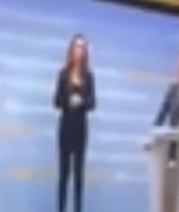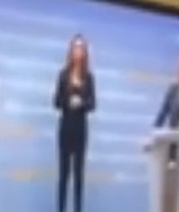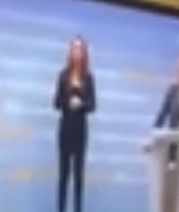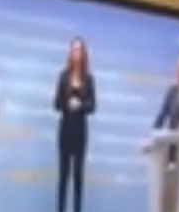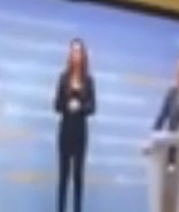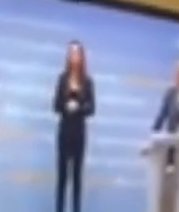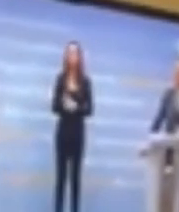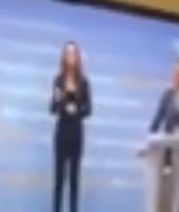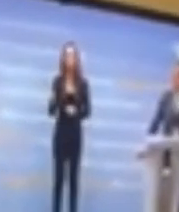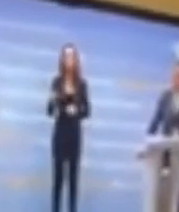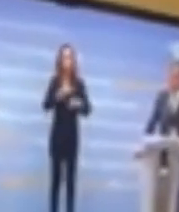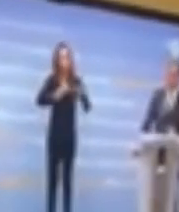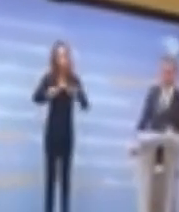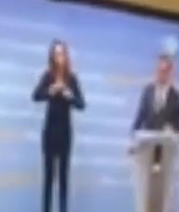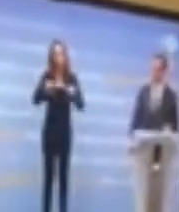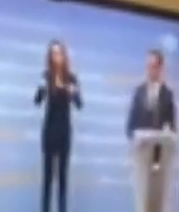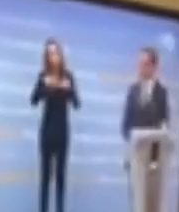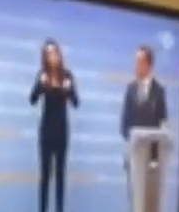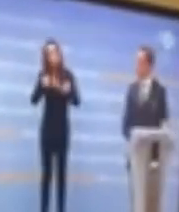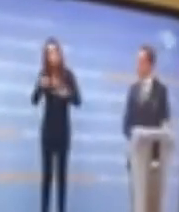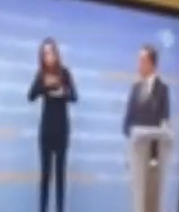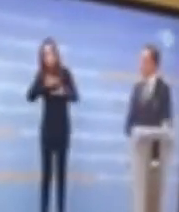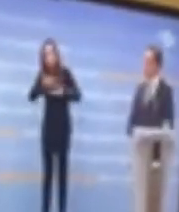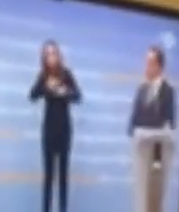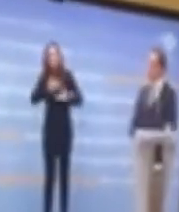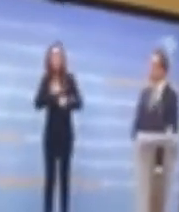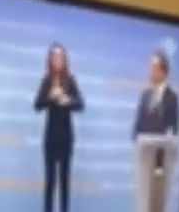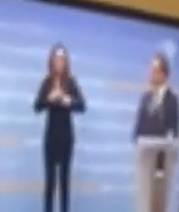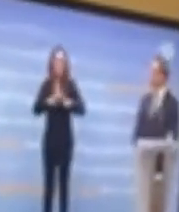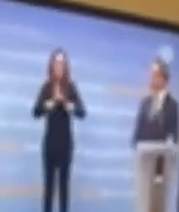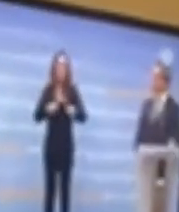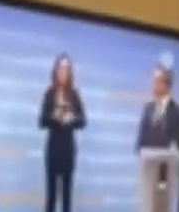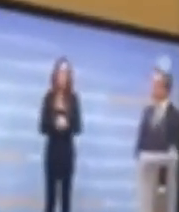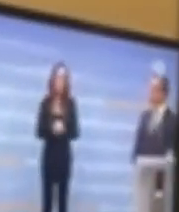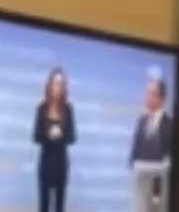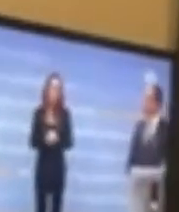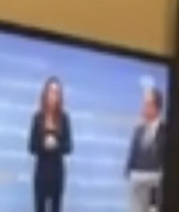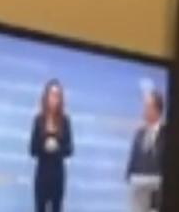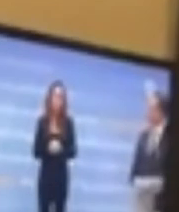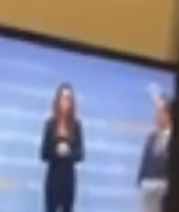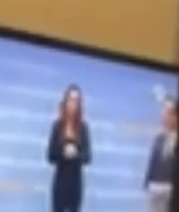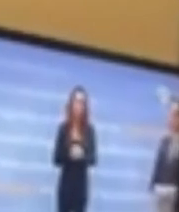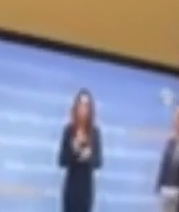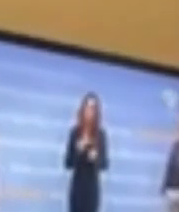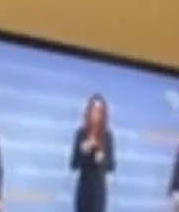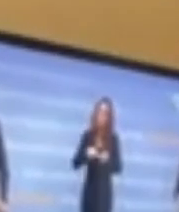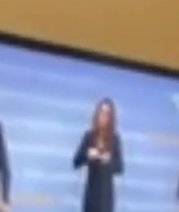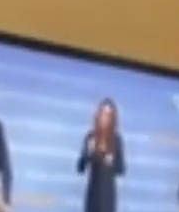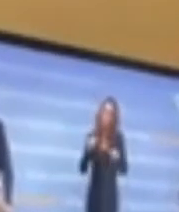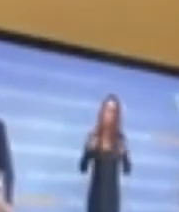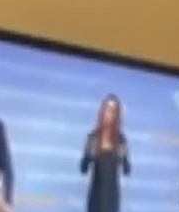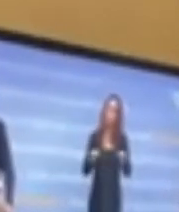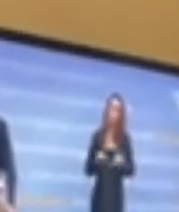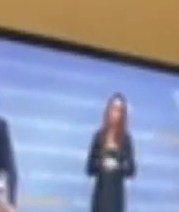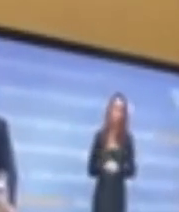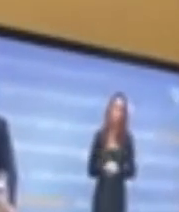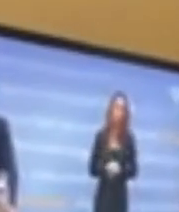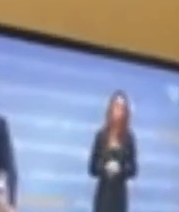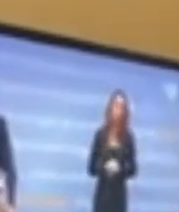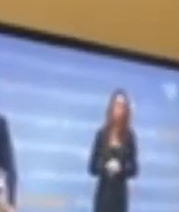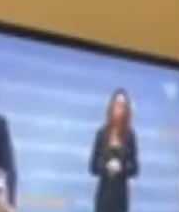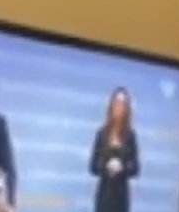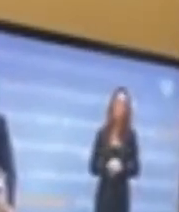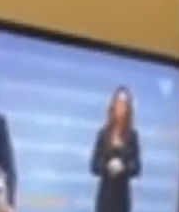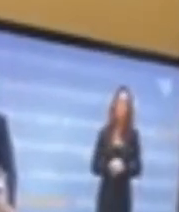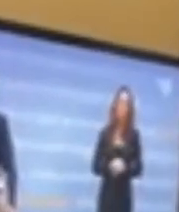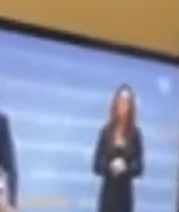in gesprek met werkgevers, ook om ervoor te zorgen dat zij daar nog meer aan doen. Waarbij we